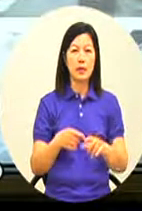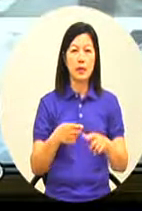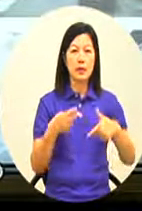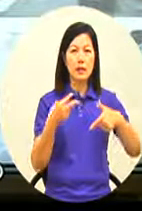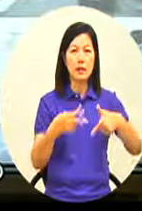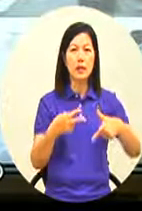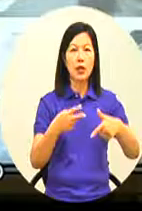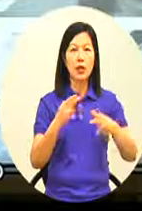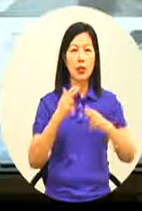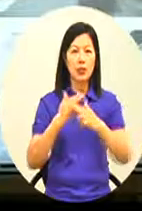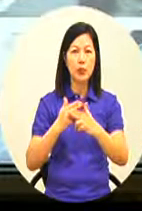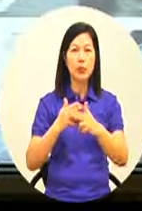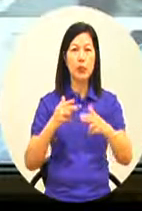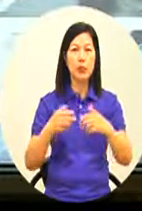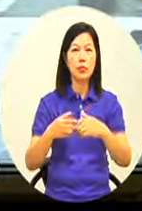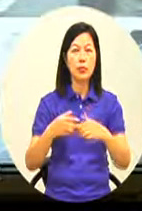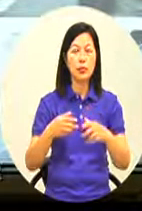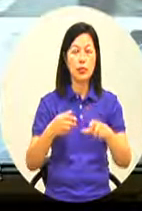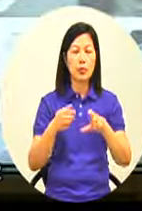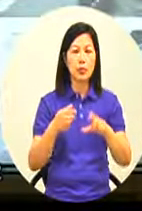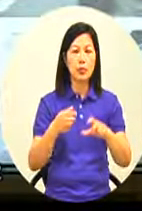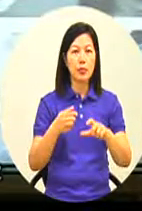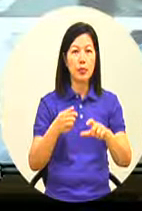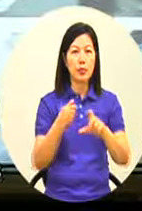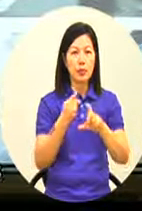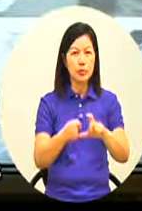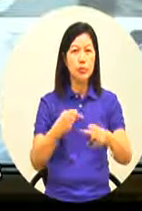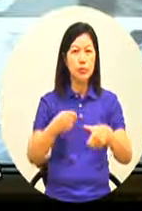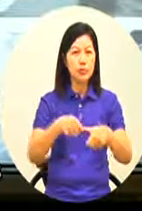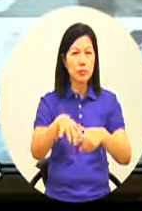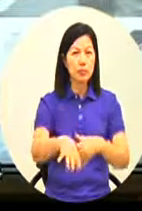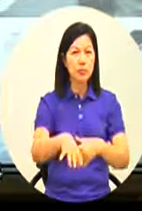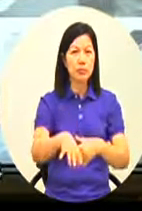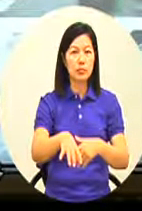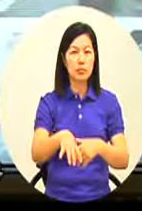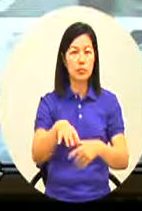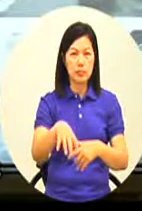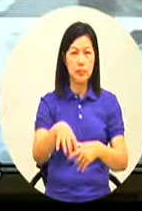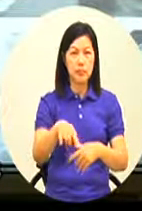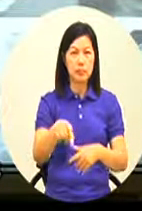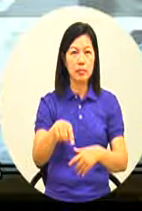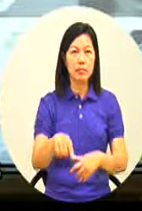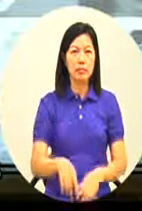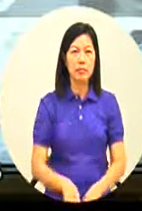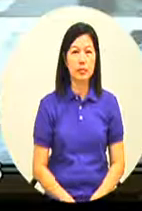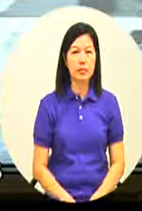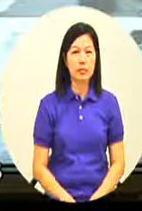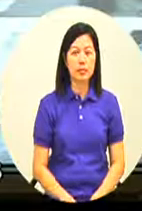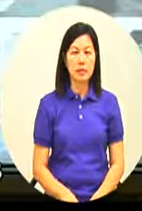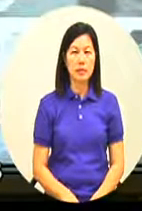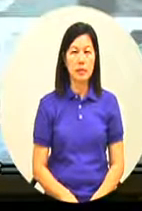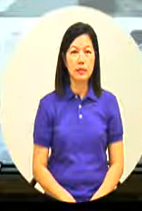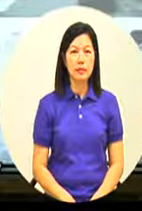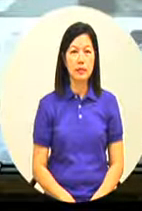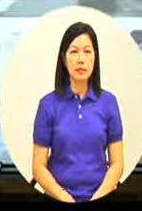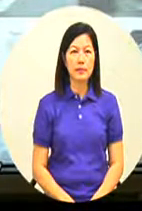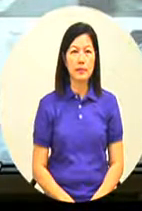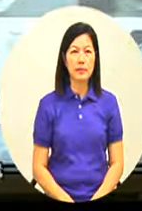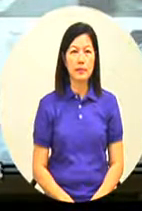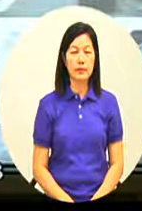林武较早乡啦，林武区公所哦，拢伫遮哦。好，我不是比这个房子，就说这个图的后面这里。好，所